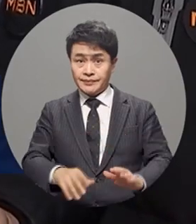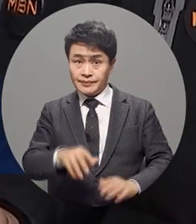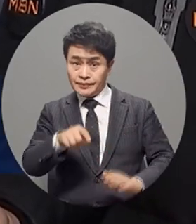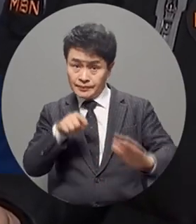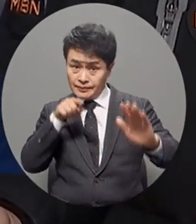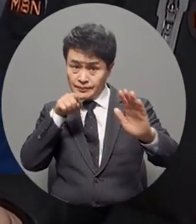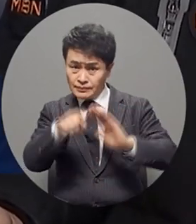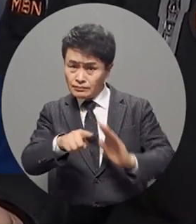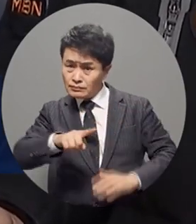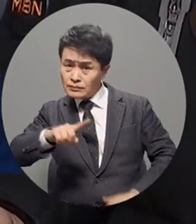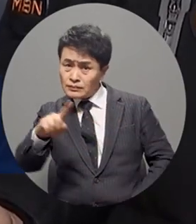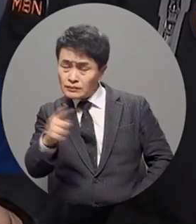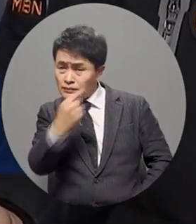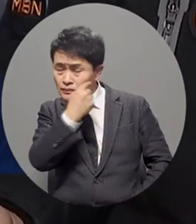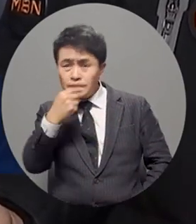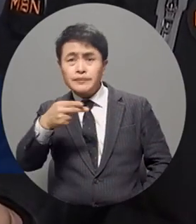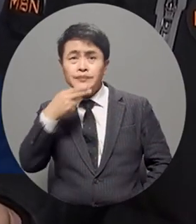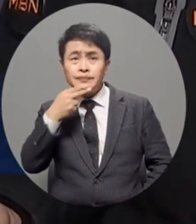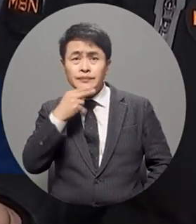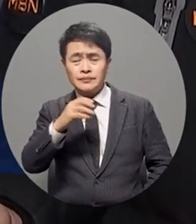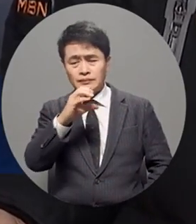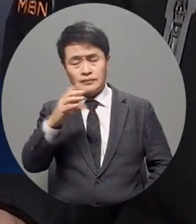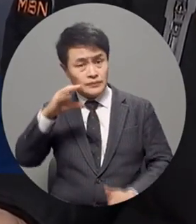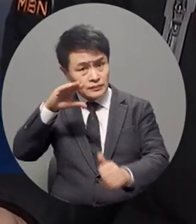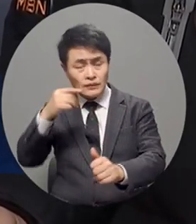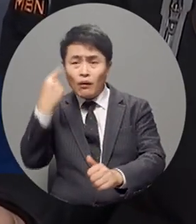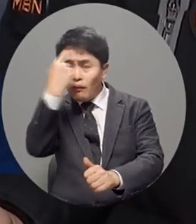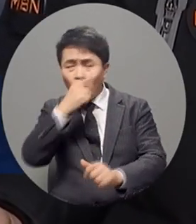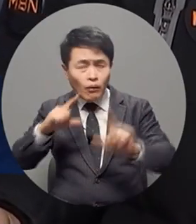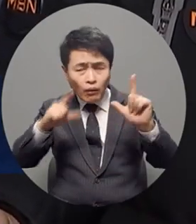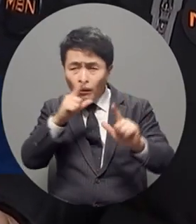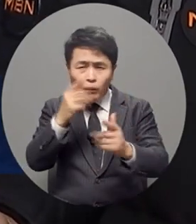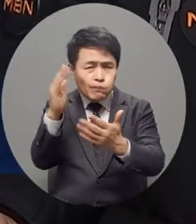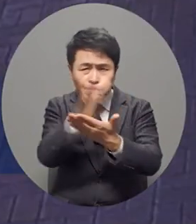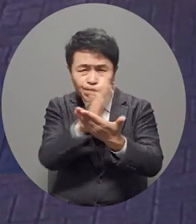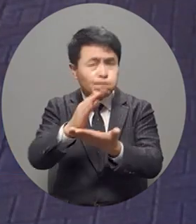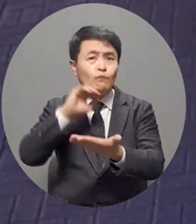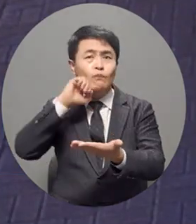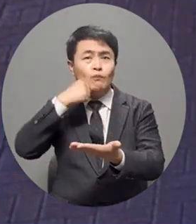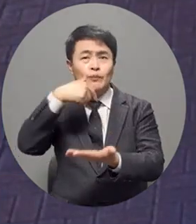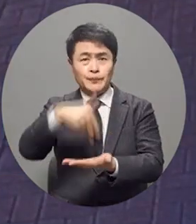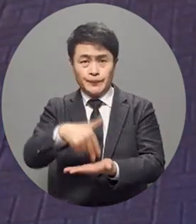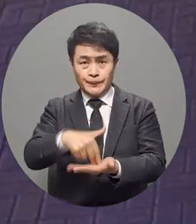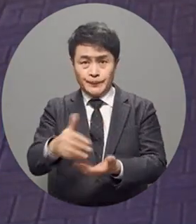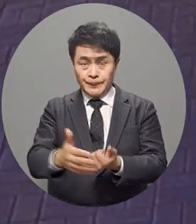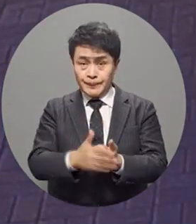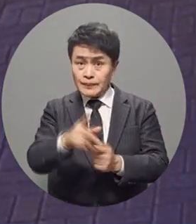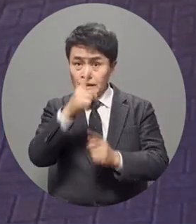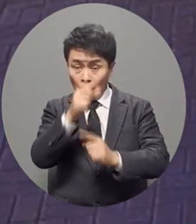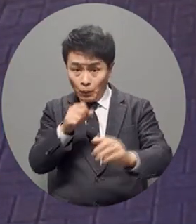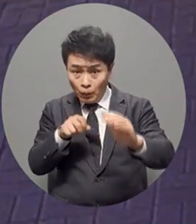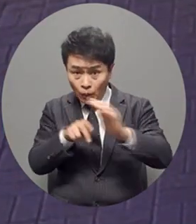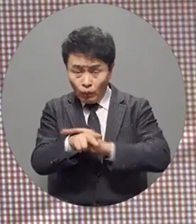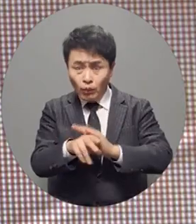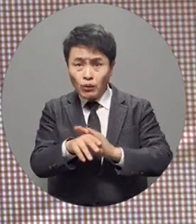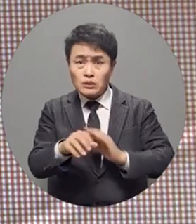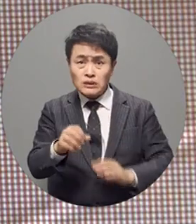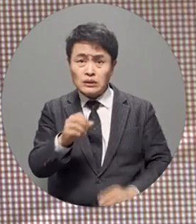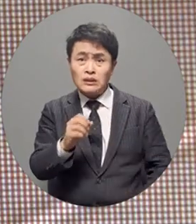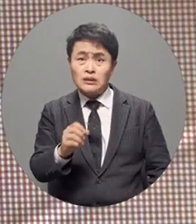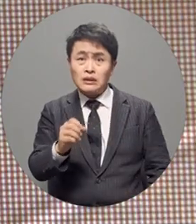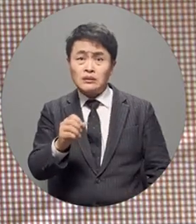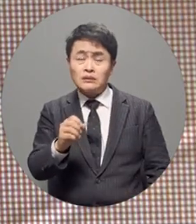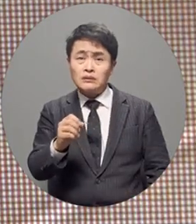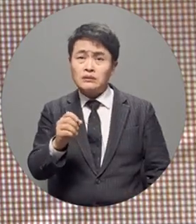나왔을 때 아무런 근거가 없었습니다. CCTV 얼굴조차도 식별이 안된 상태였는데. 이 씨의 도주 경로는 양주에서의